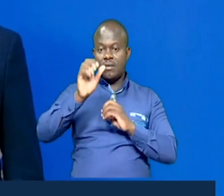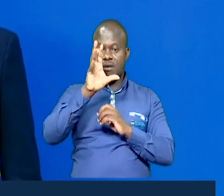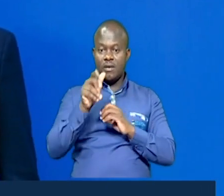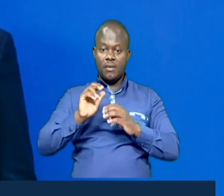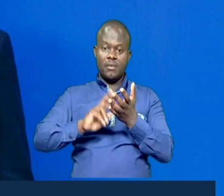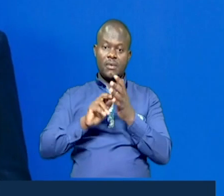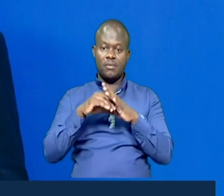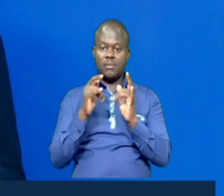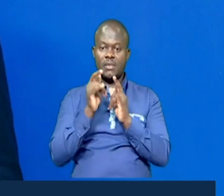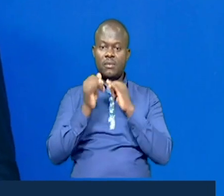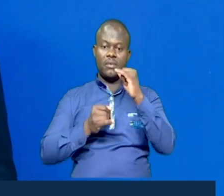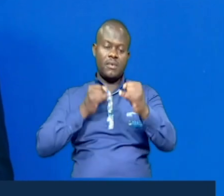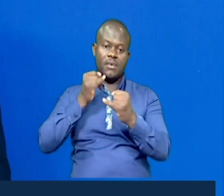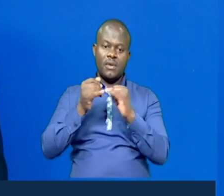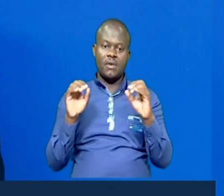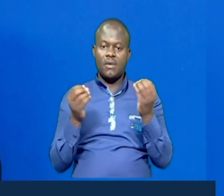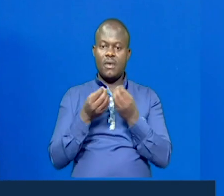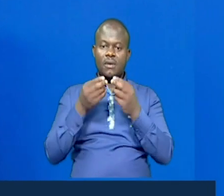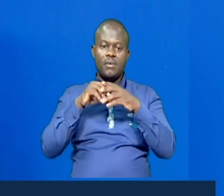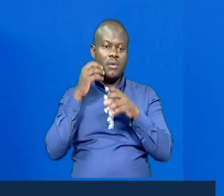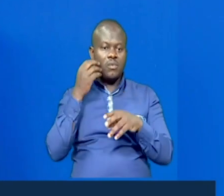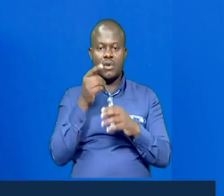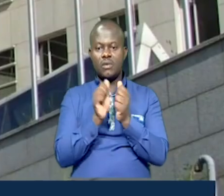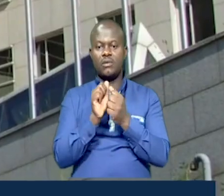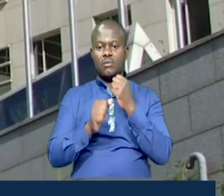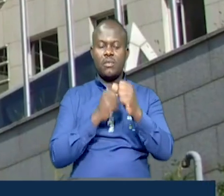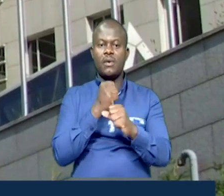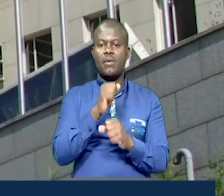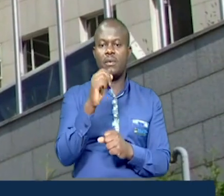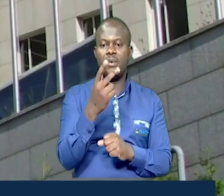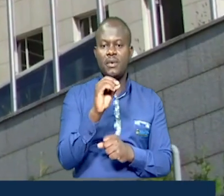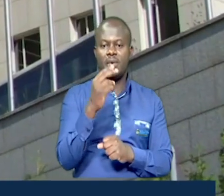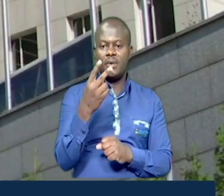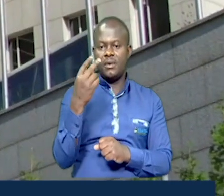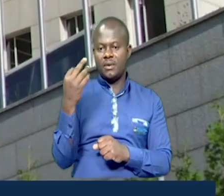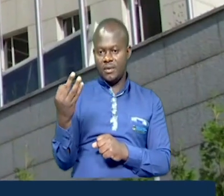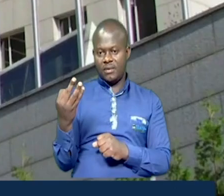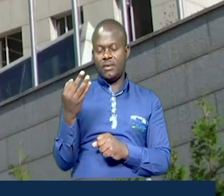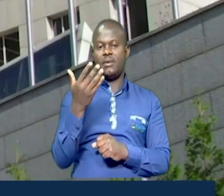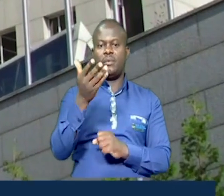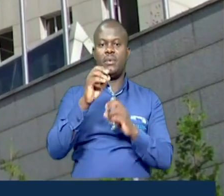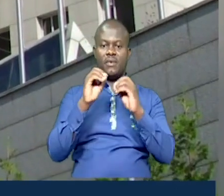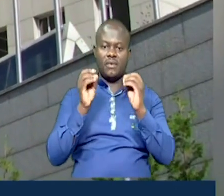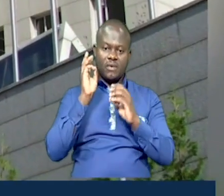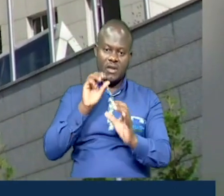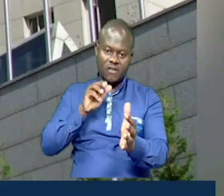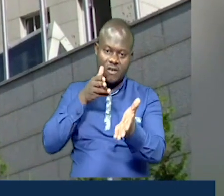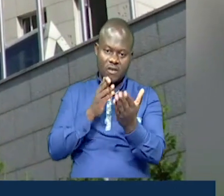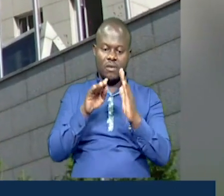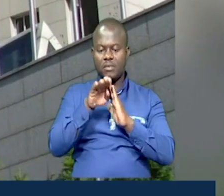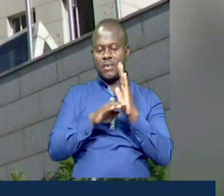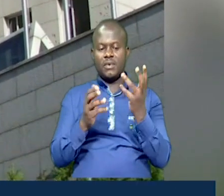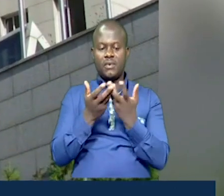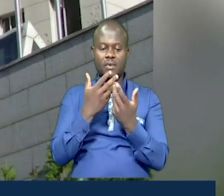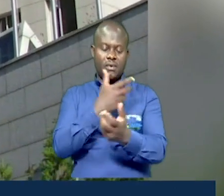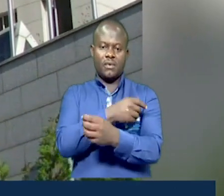nama mpuzamahanga y'uyu muryango yabaye mu kwakira 2023. Ibi biro bikazaba bikurikirana gahunda zijyanye n'inkingo